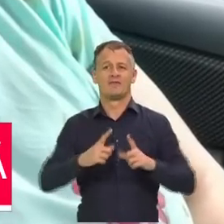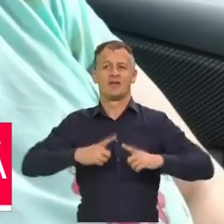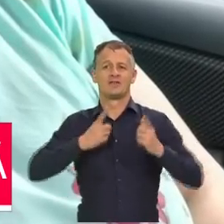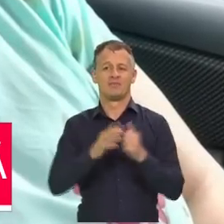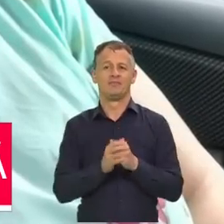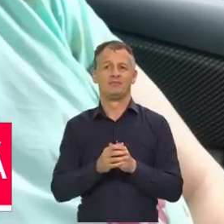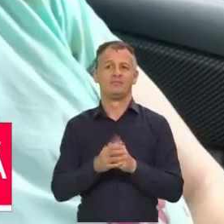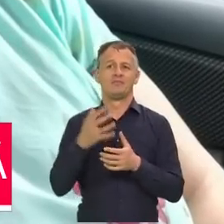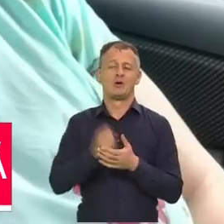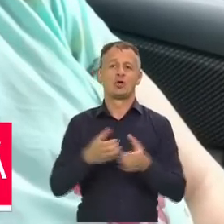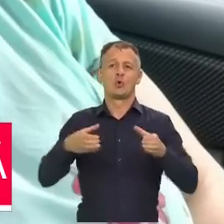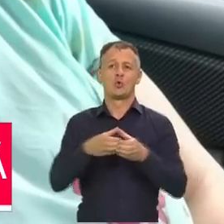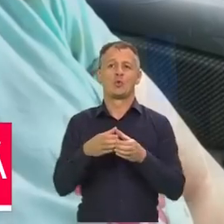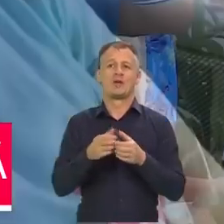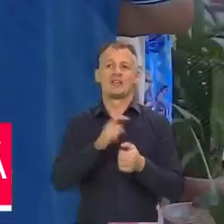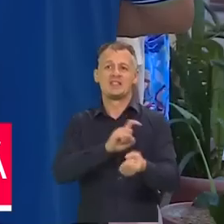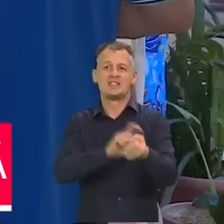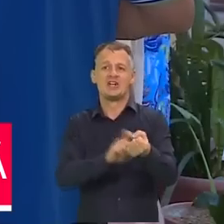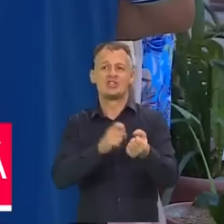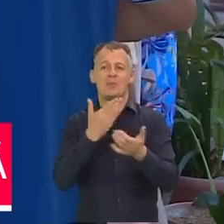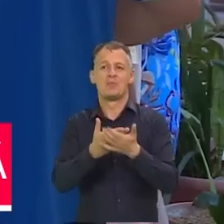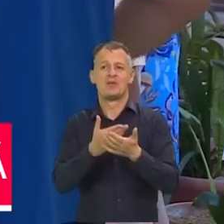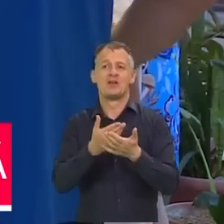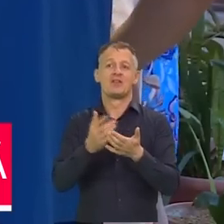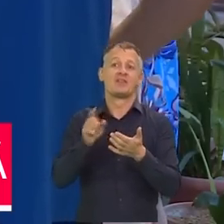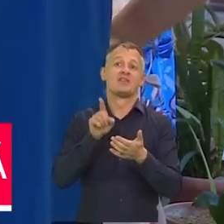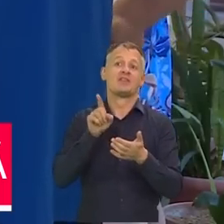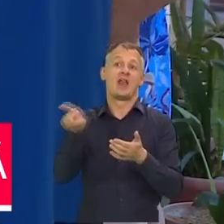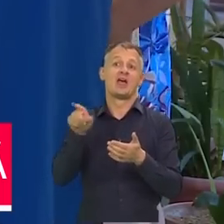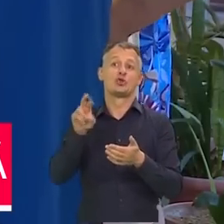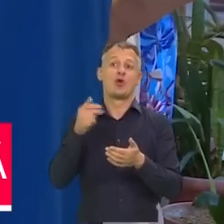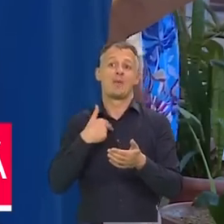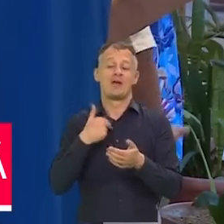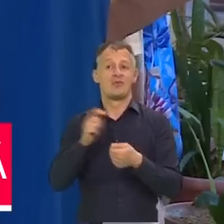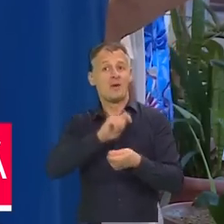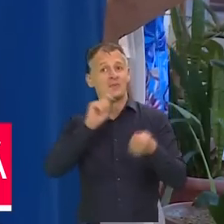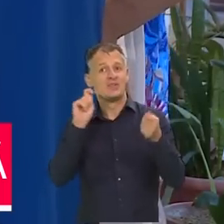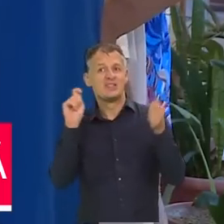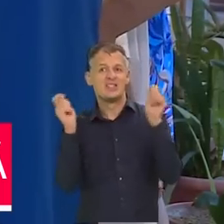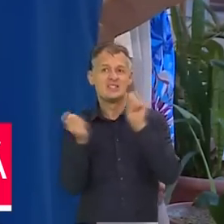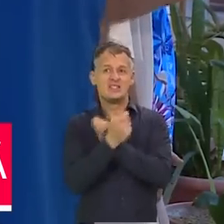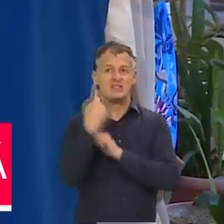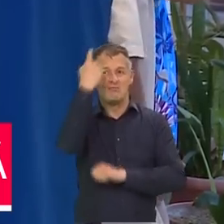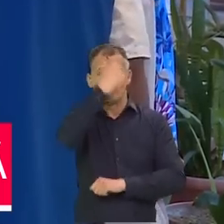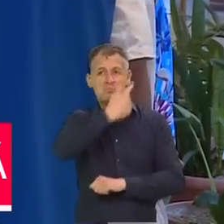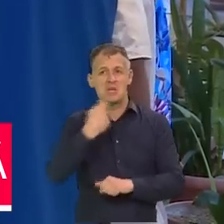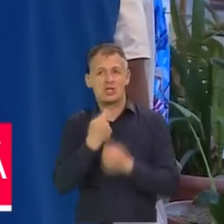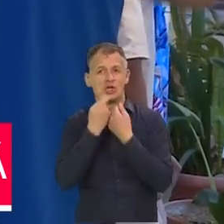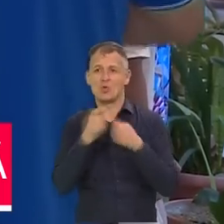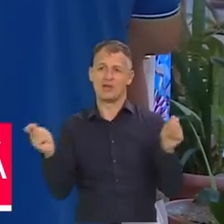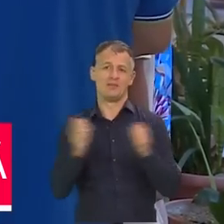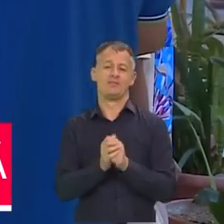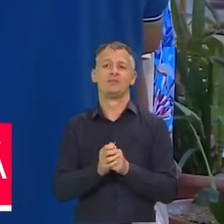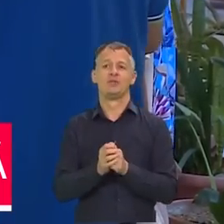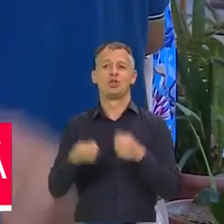Am luat grupa de sânge a surorii mele, m-am transformat. pur și simplu m-am transformat.